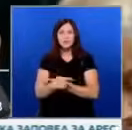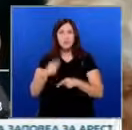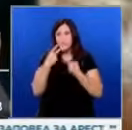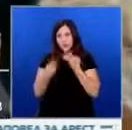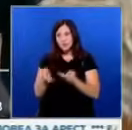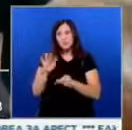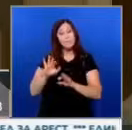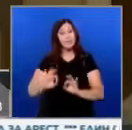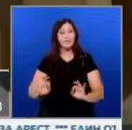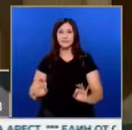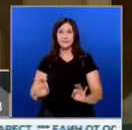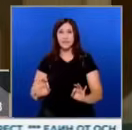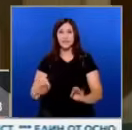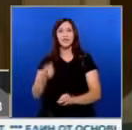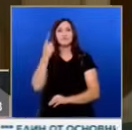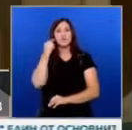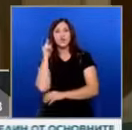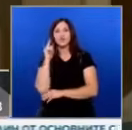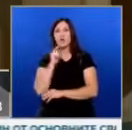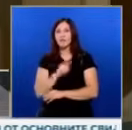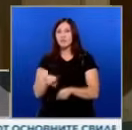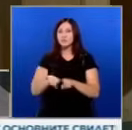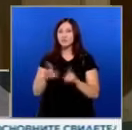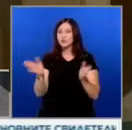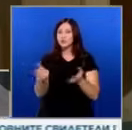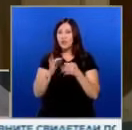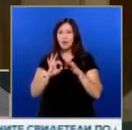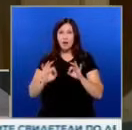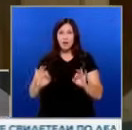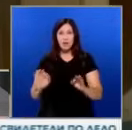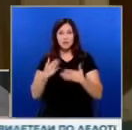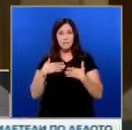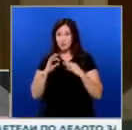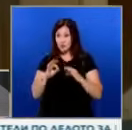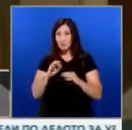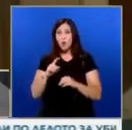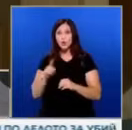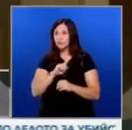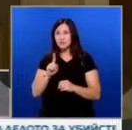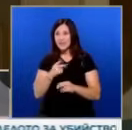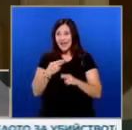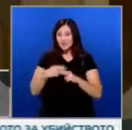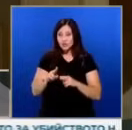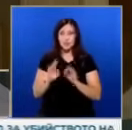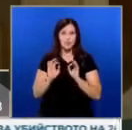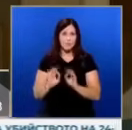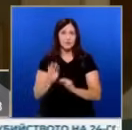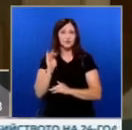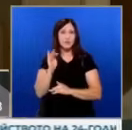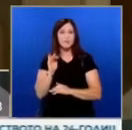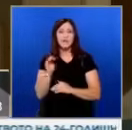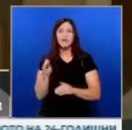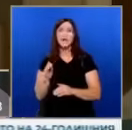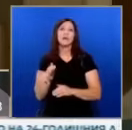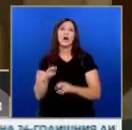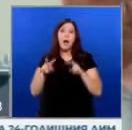ще бъдат изяснени. Във вчерашния ден също станаха ясни. Има такива, които не са изчистени до момента. Ще бъдат